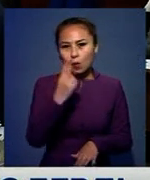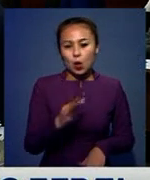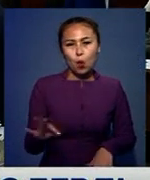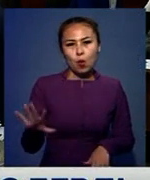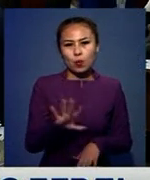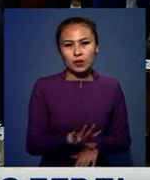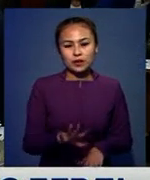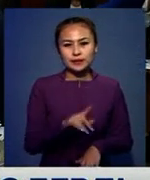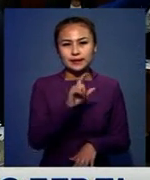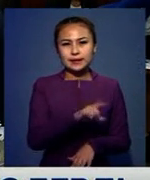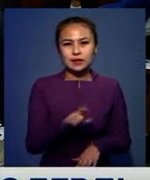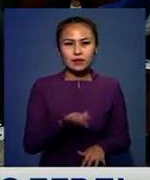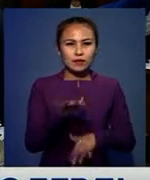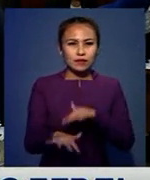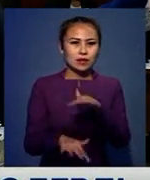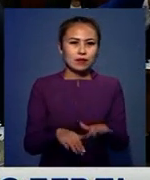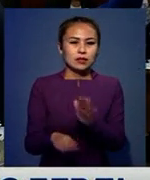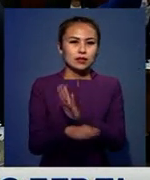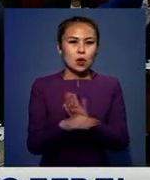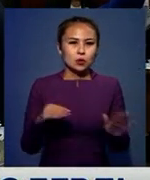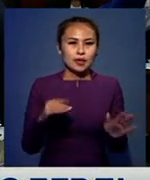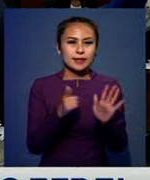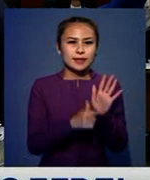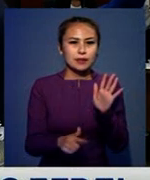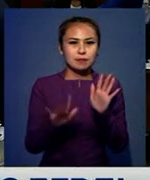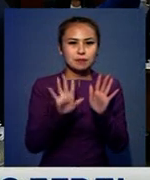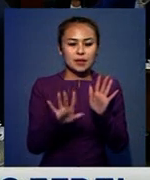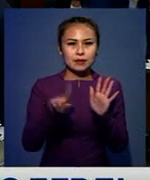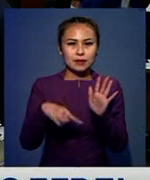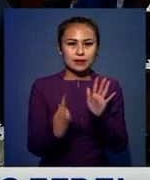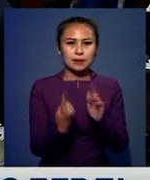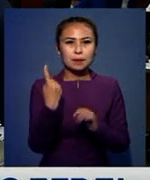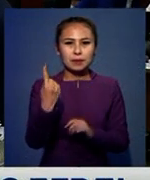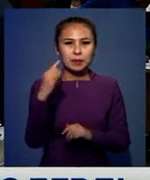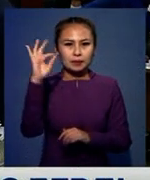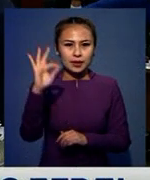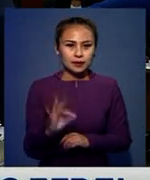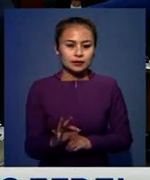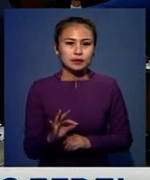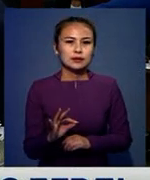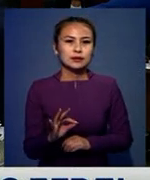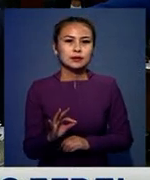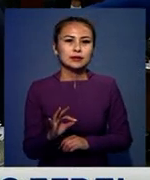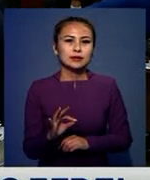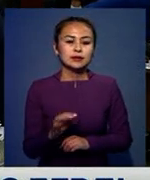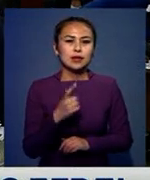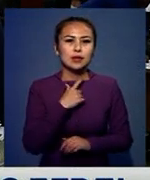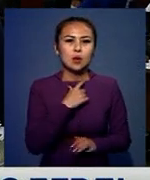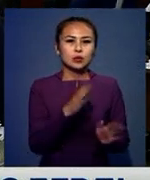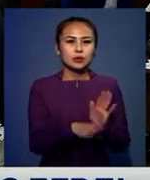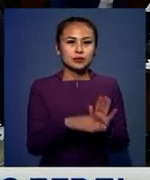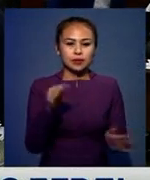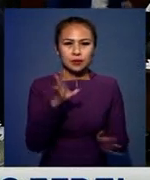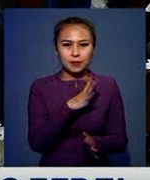облысы, мұндағы халықтың тура 75,1% проценты дауыс берген